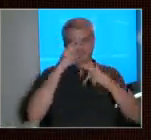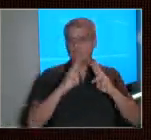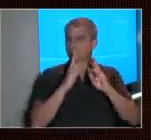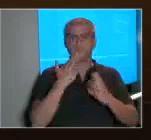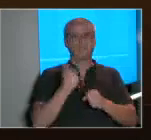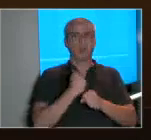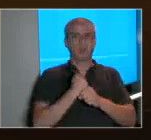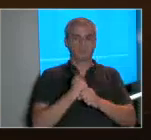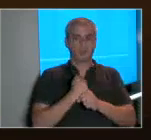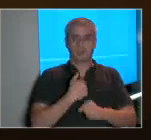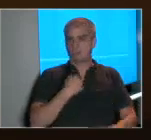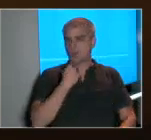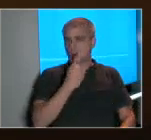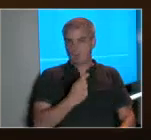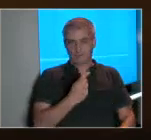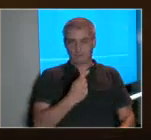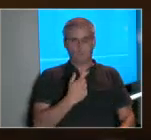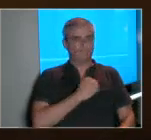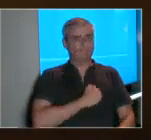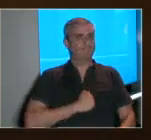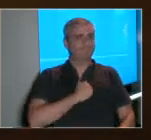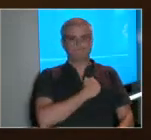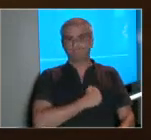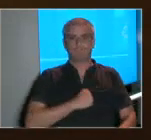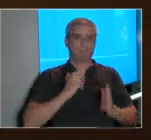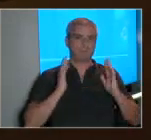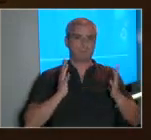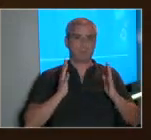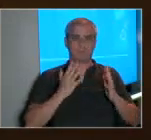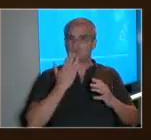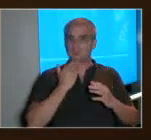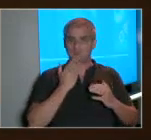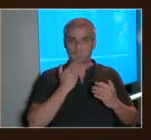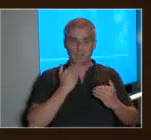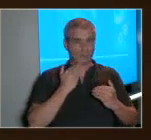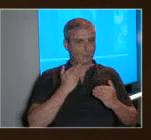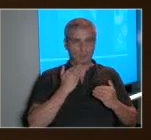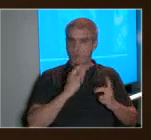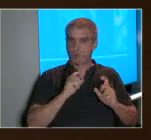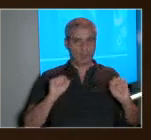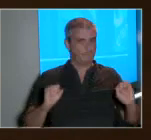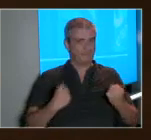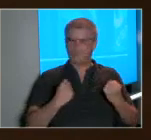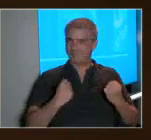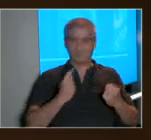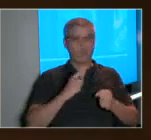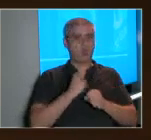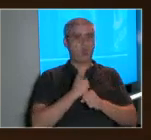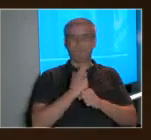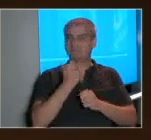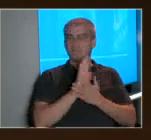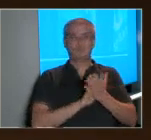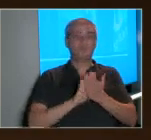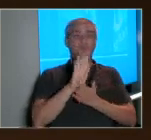ישראל עושה? אני יכולה להגיד לכם, בצער רב מאוד, ישראל לא מתאמצת, לא עושה